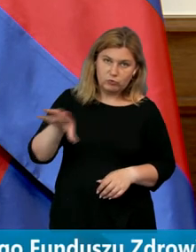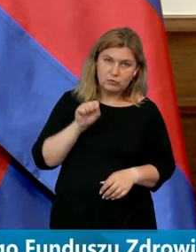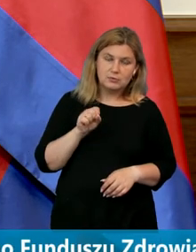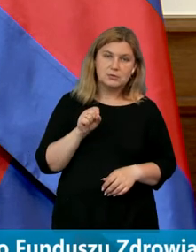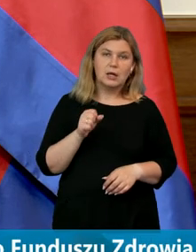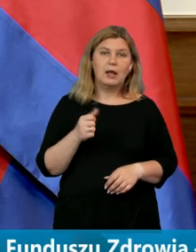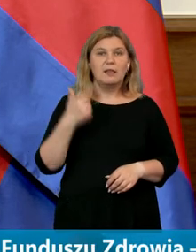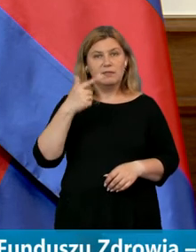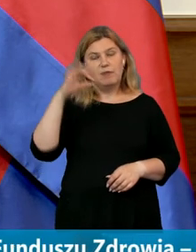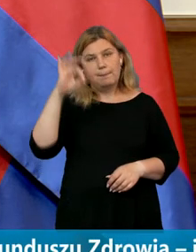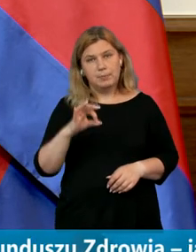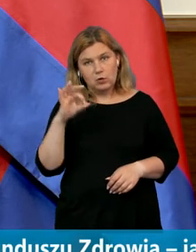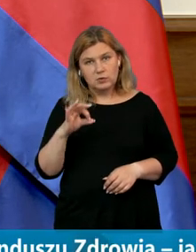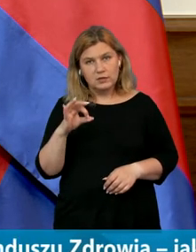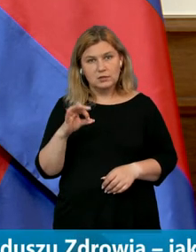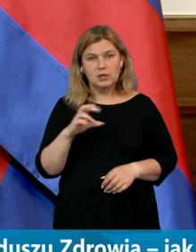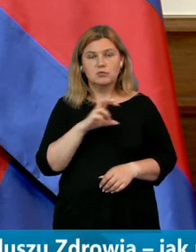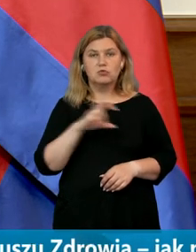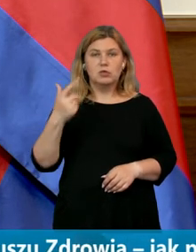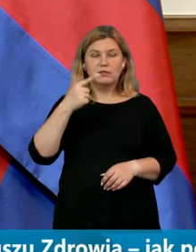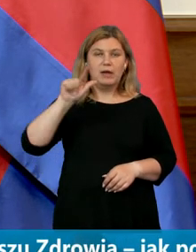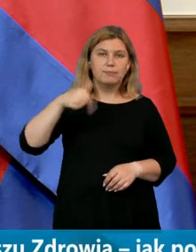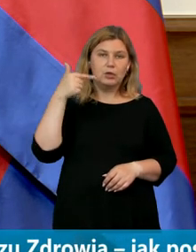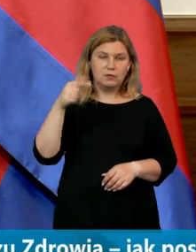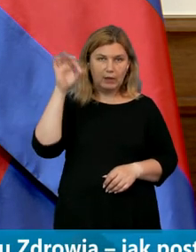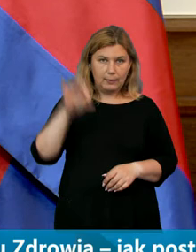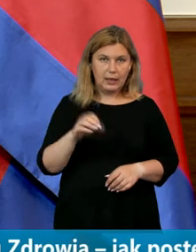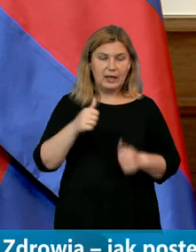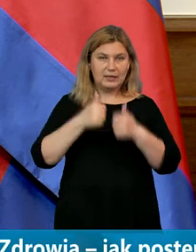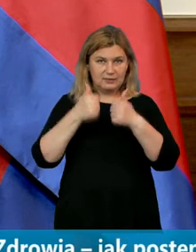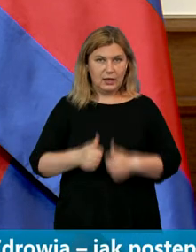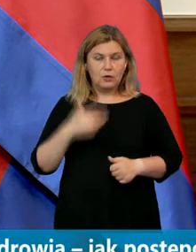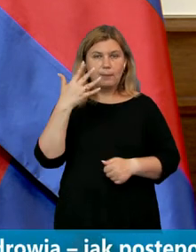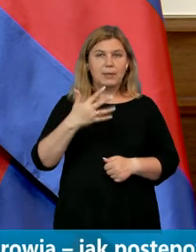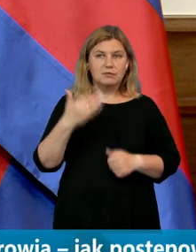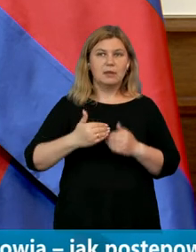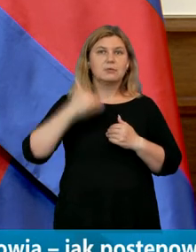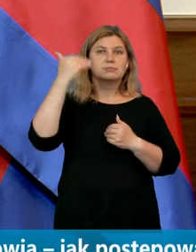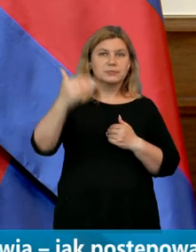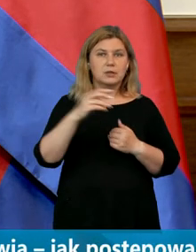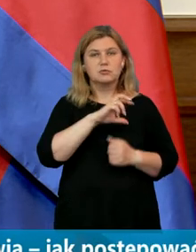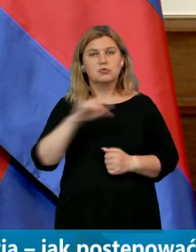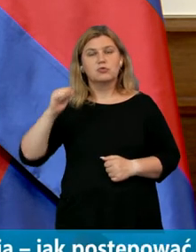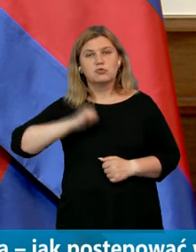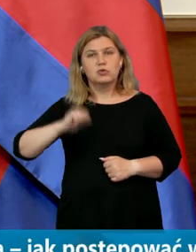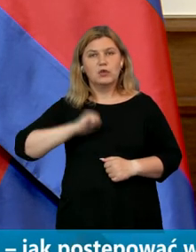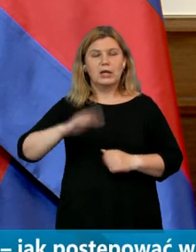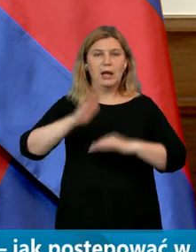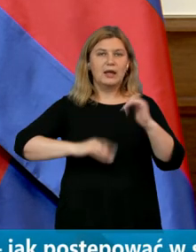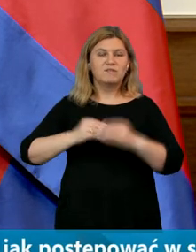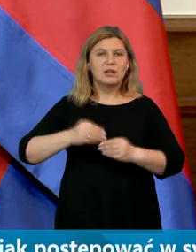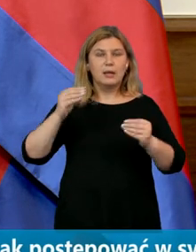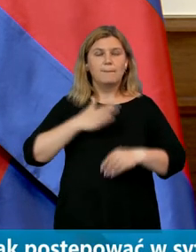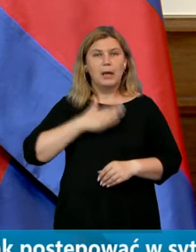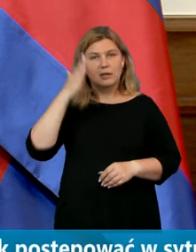na 2%, czy na 2,2% na stopę stałą na 5 lat do przodu, czy czekać z inwestycją, mając świadomość,